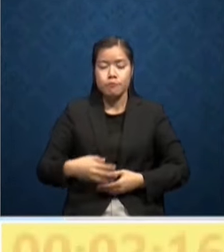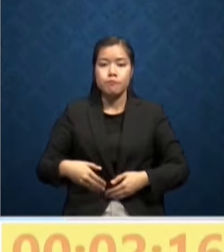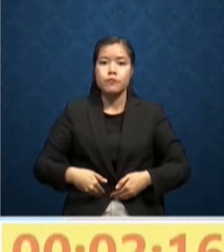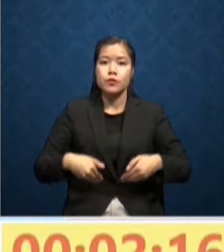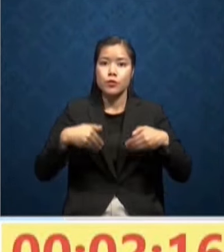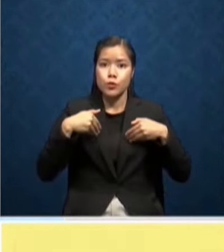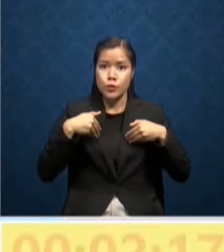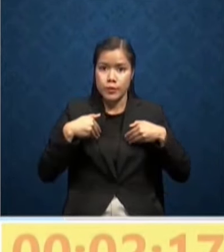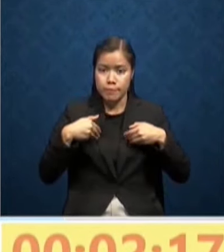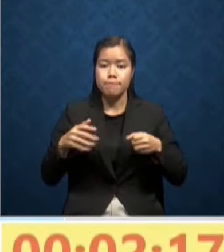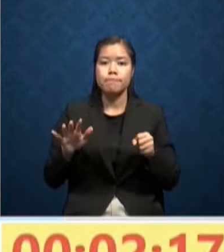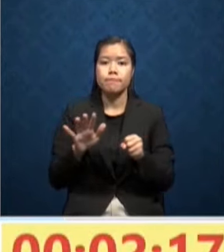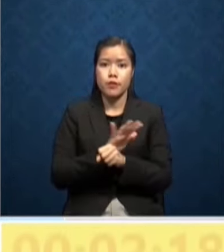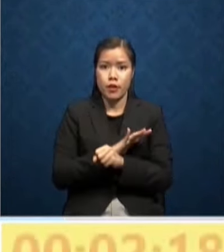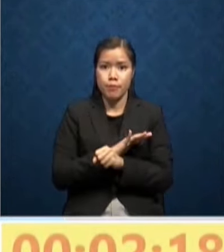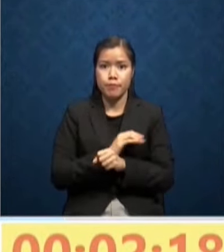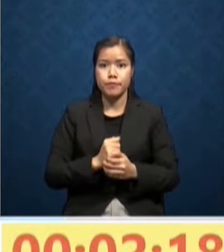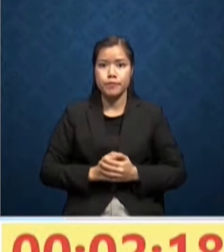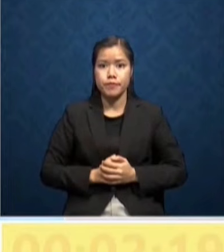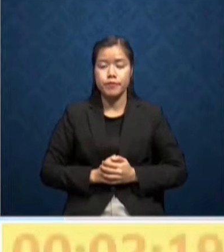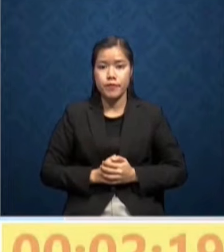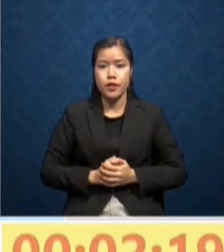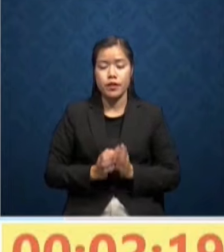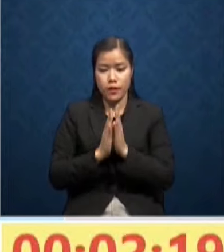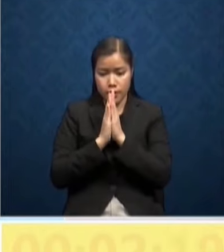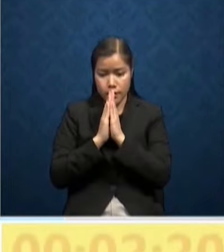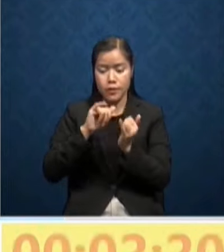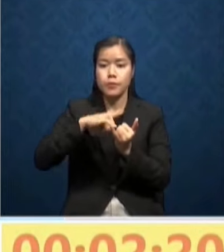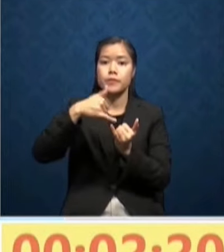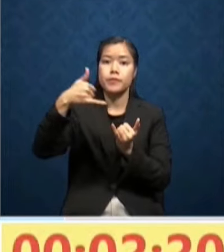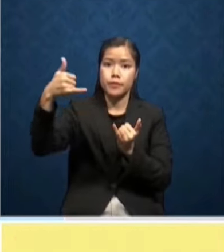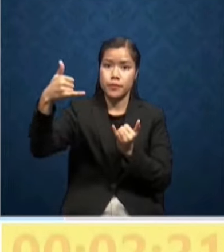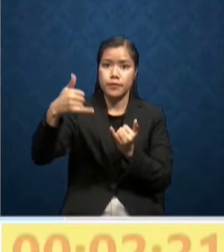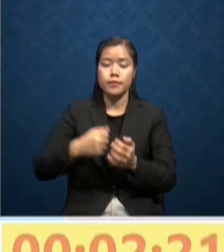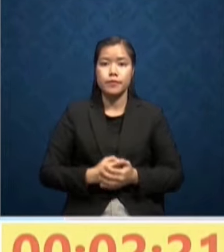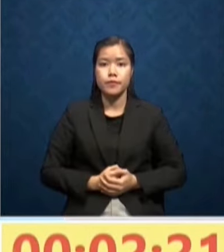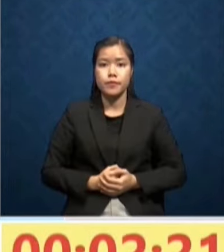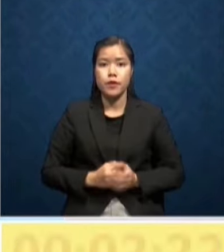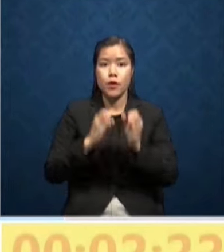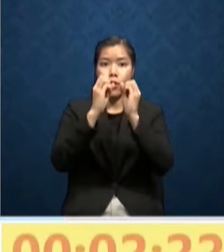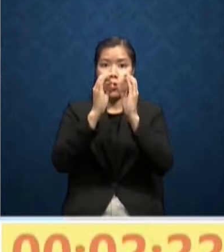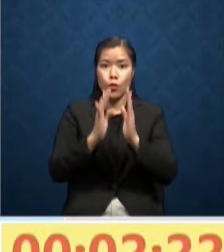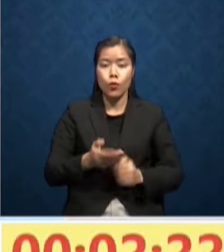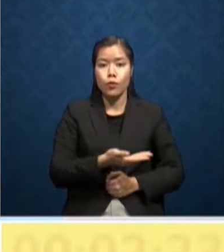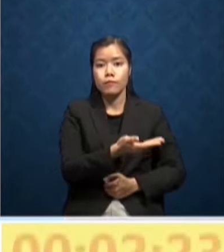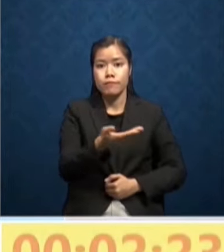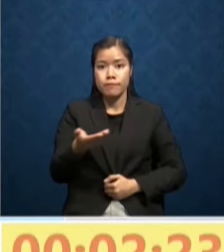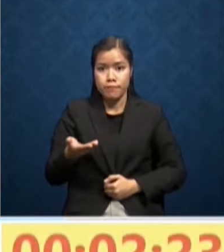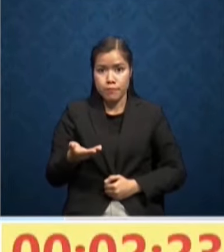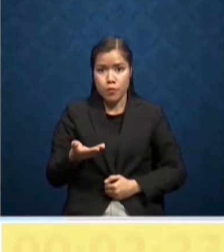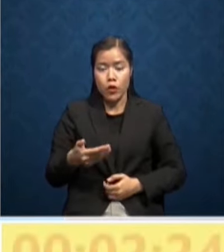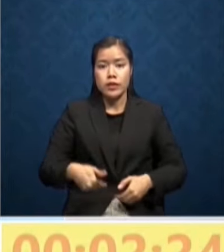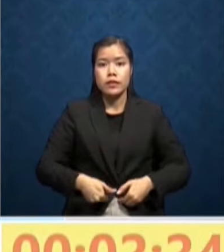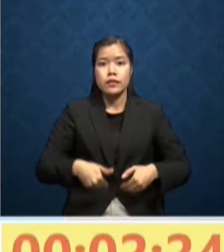กราบไหว้คารวะจิตวิญญาณขอสดุดีคุณครูผู้เสีย